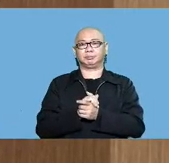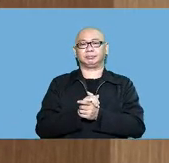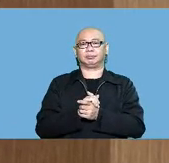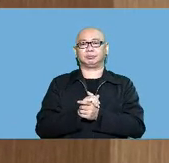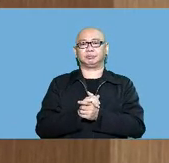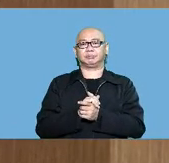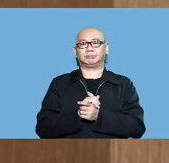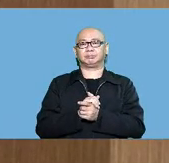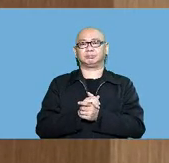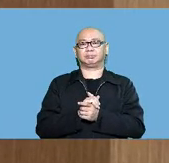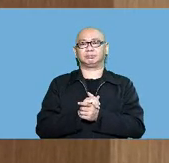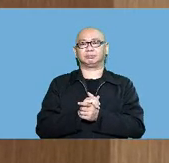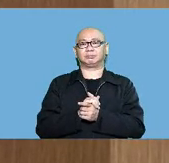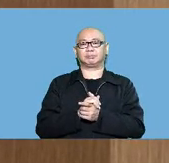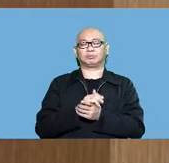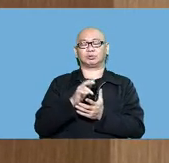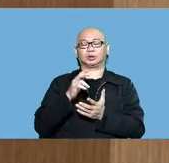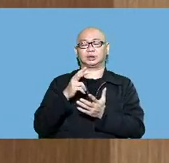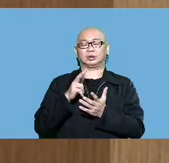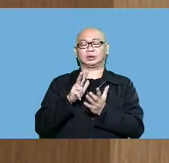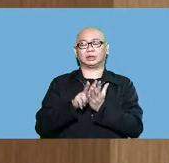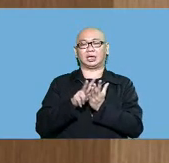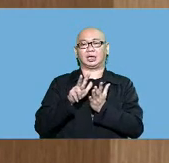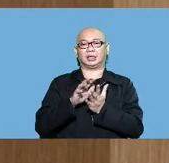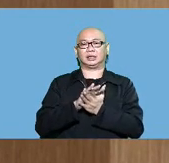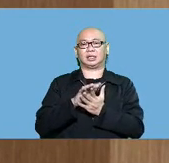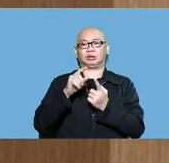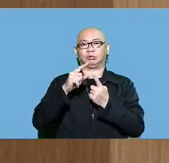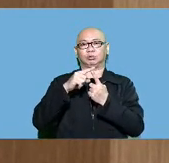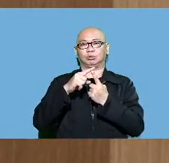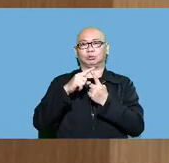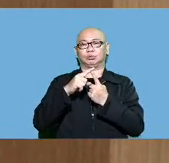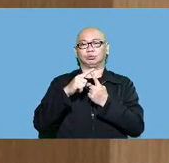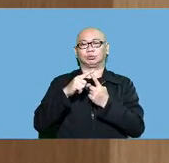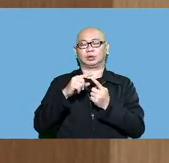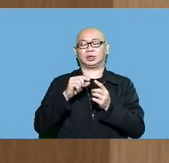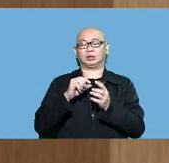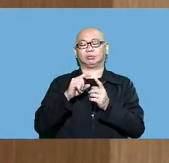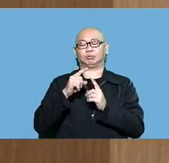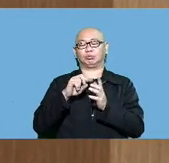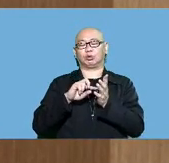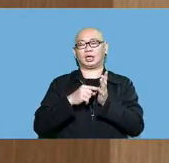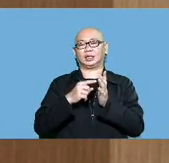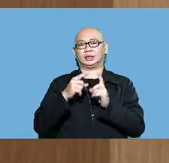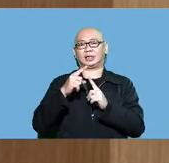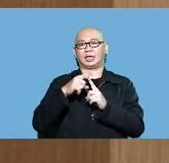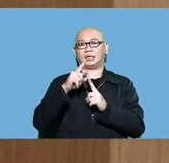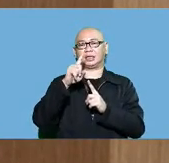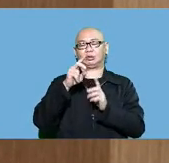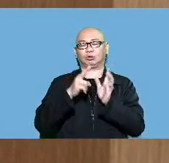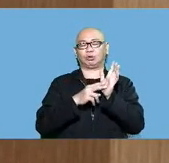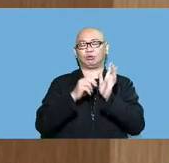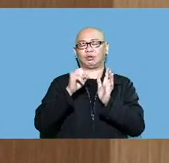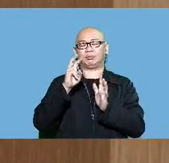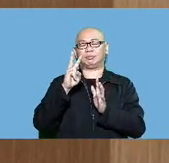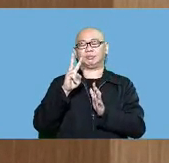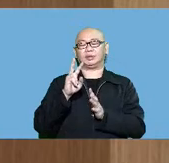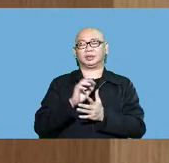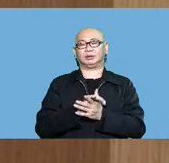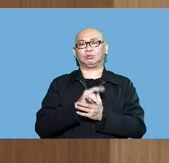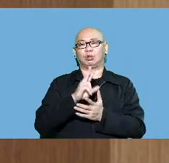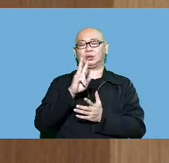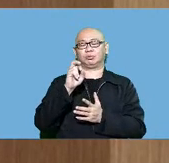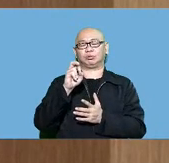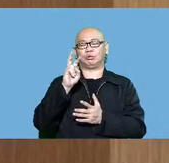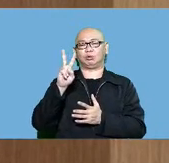memutuskan, menetapkan, kesatu, terhitung mulai tanggal 1